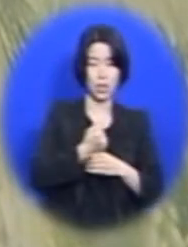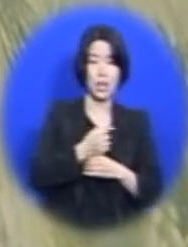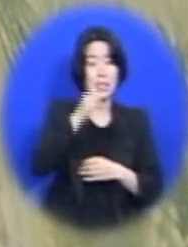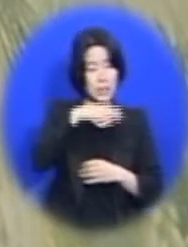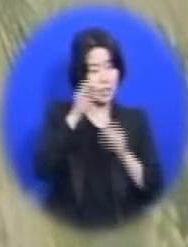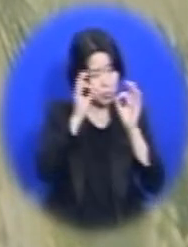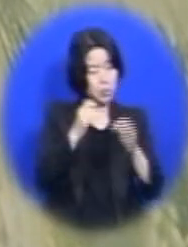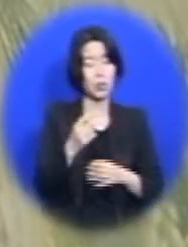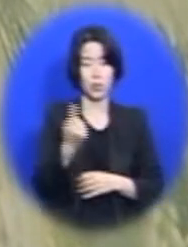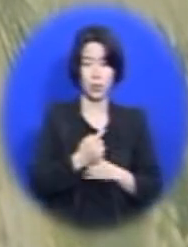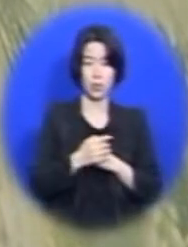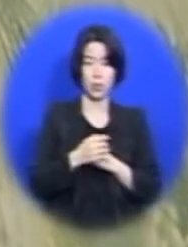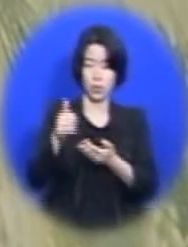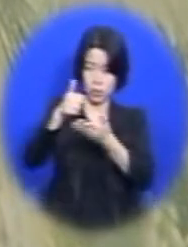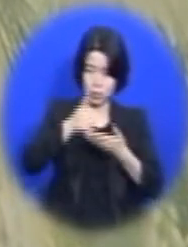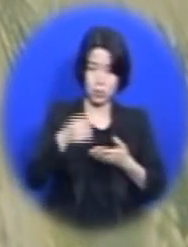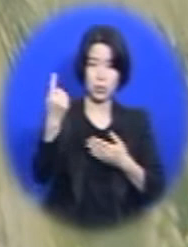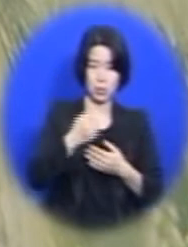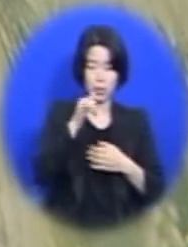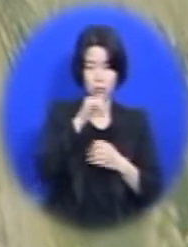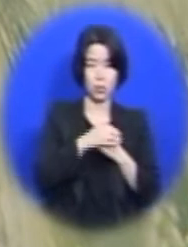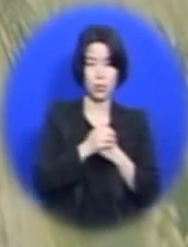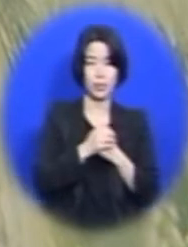한번 보러 오셨고 초청받아 오셨고